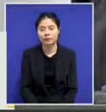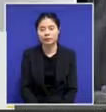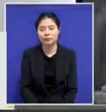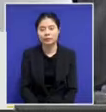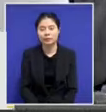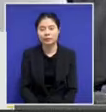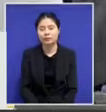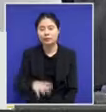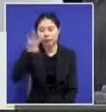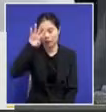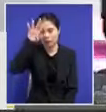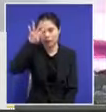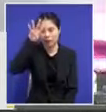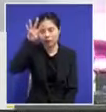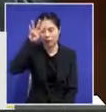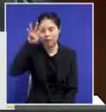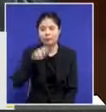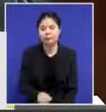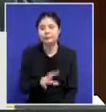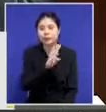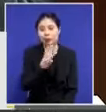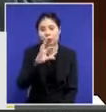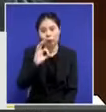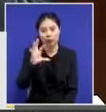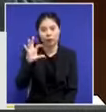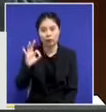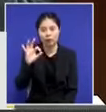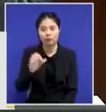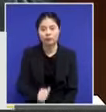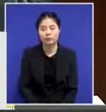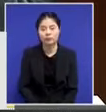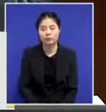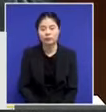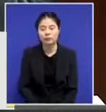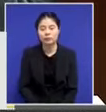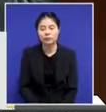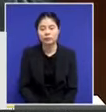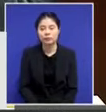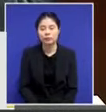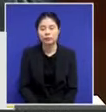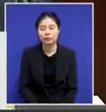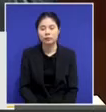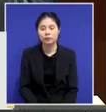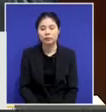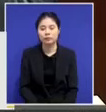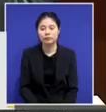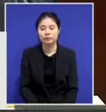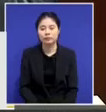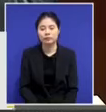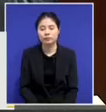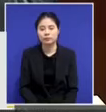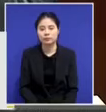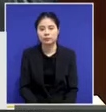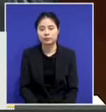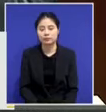นายธนาธรจึงรุ่งเรืองกิจครับ 699นางอนุรักษ์บุญสน